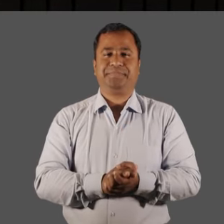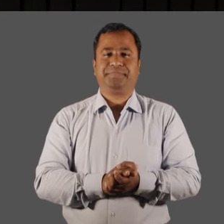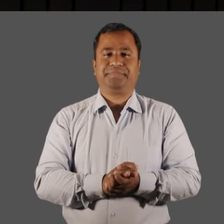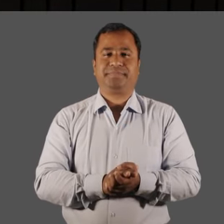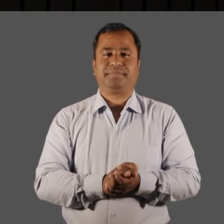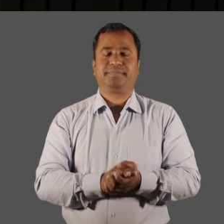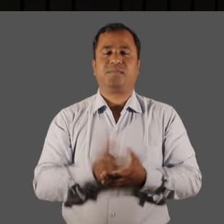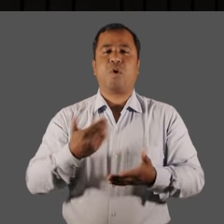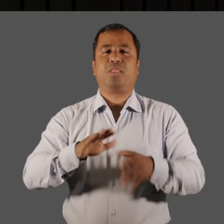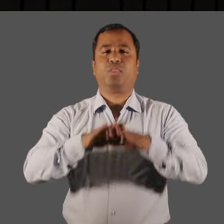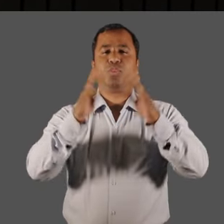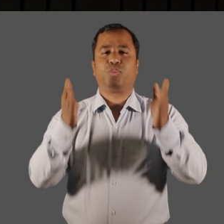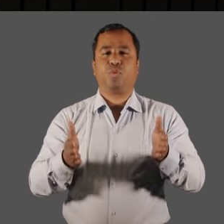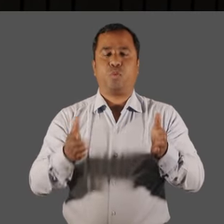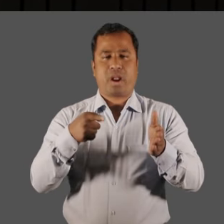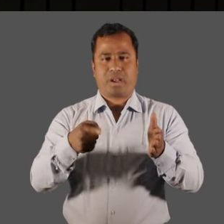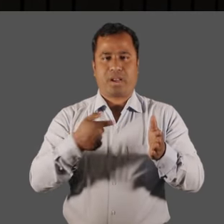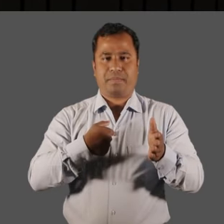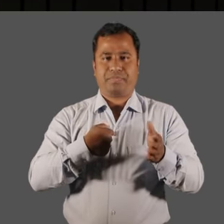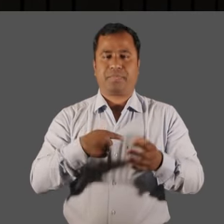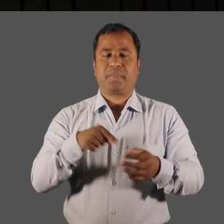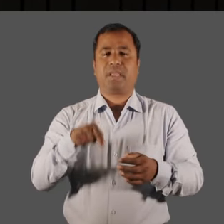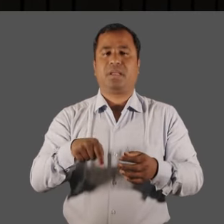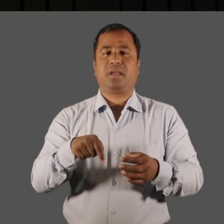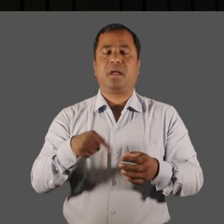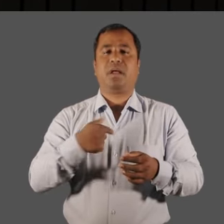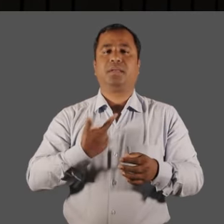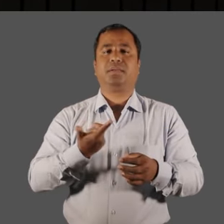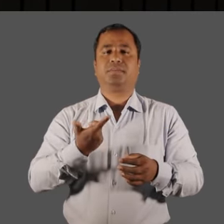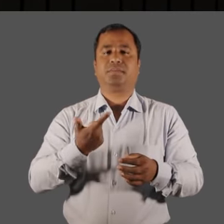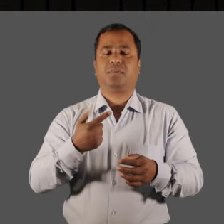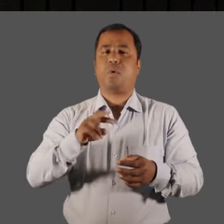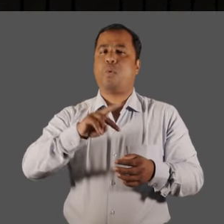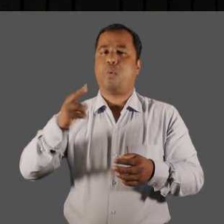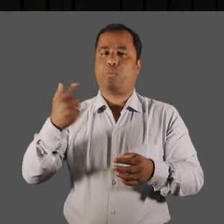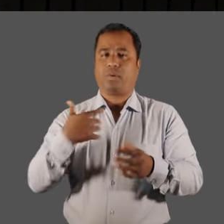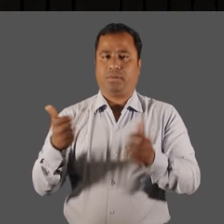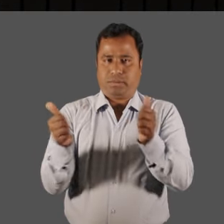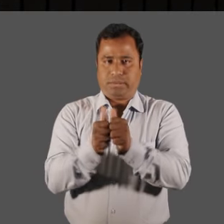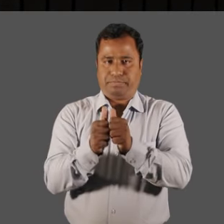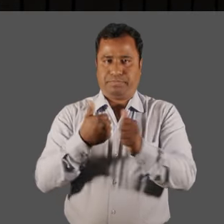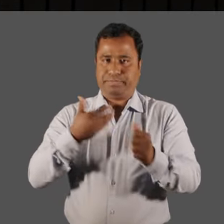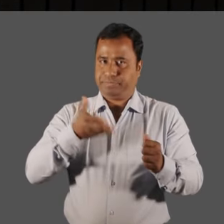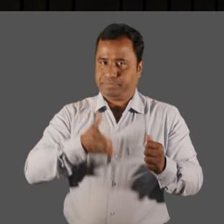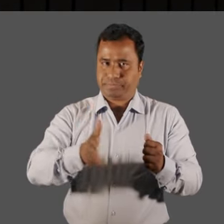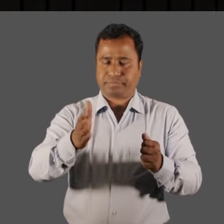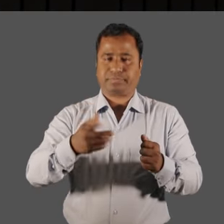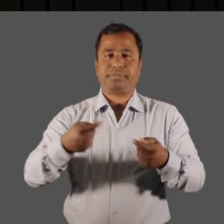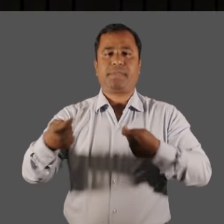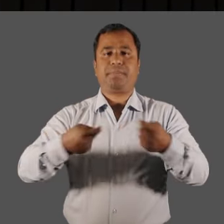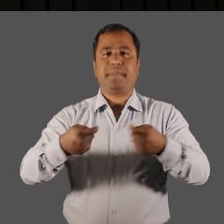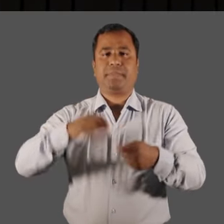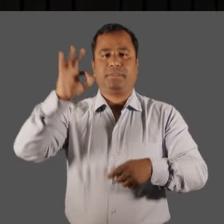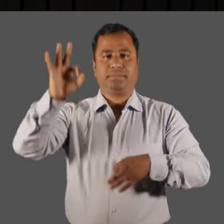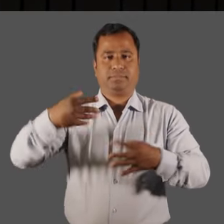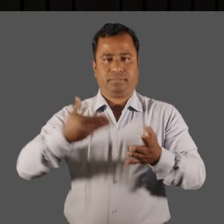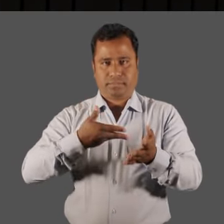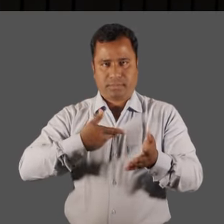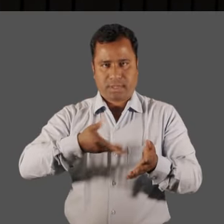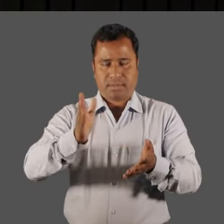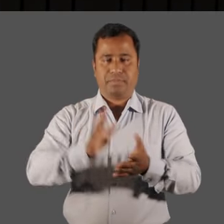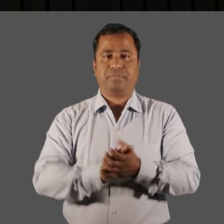এমন হয়েছে যে দোকানে আ স এক আমি আর আমার এক কোডা কাজিন আরকি। তো ২ জন মিলে গেছি মার্কেট শপিং